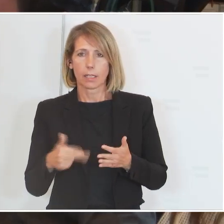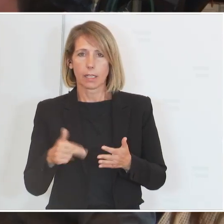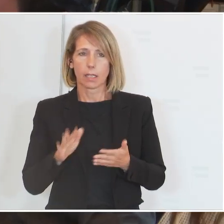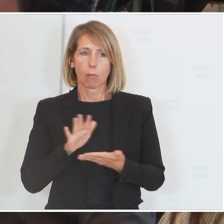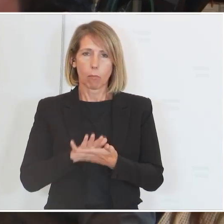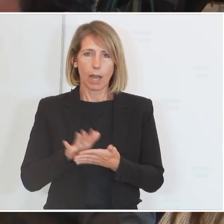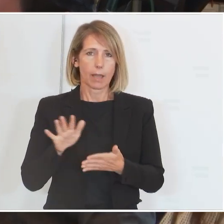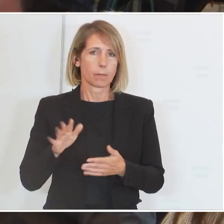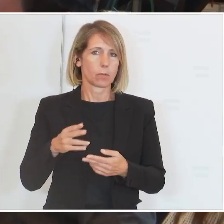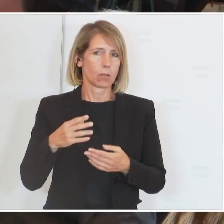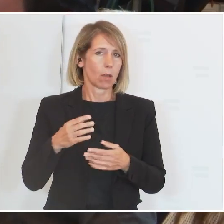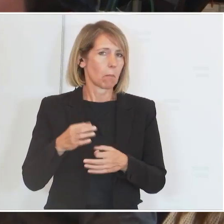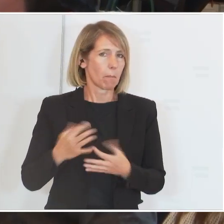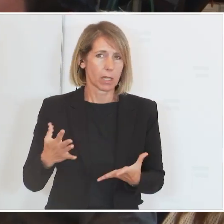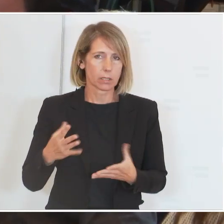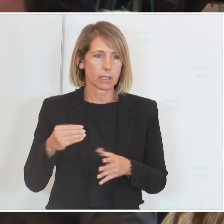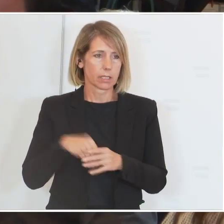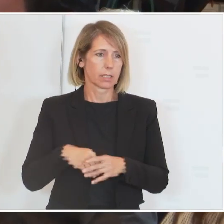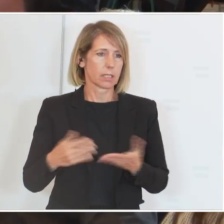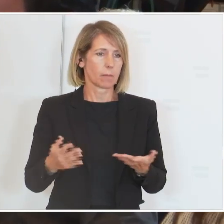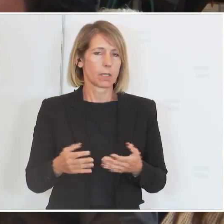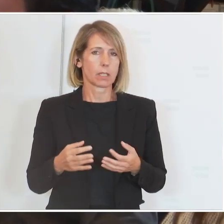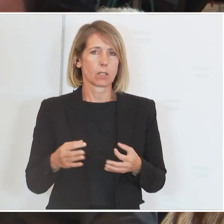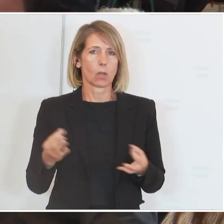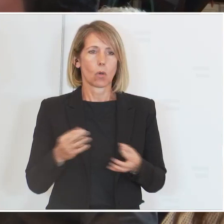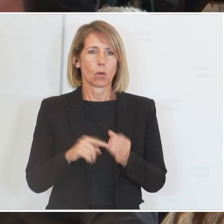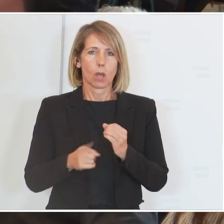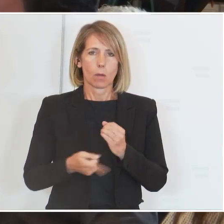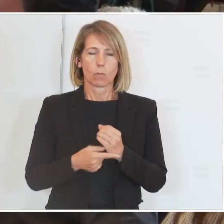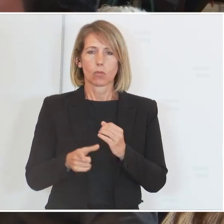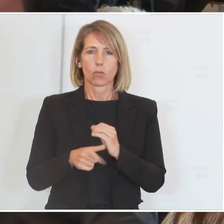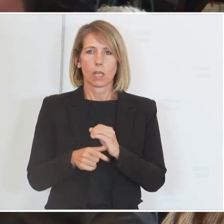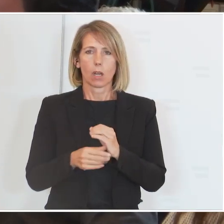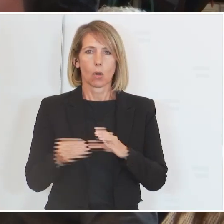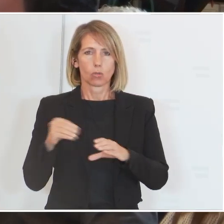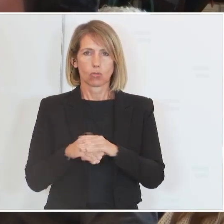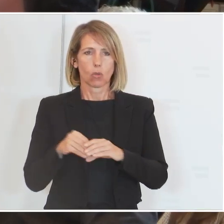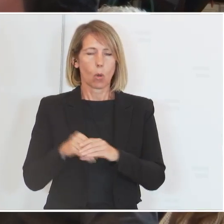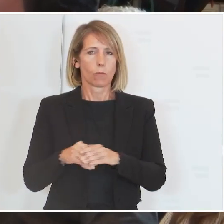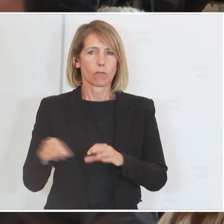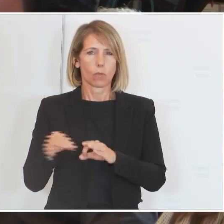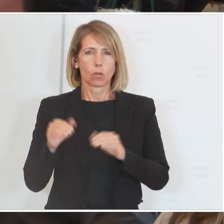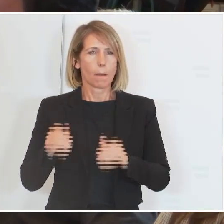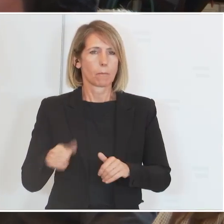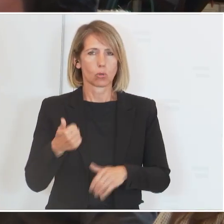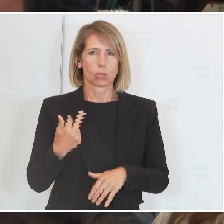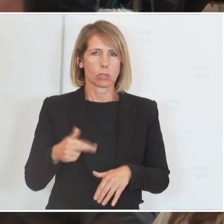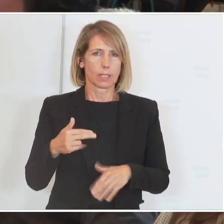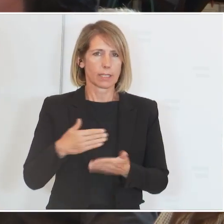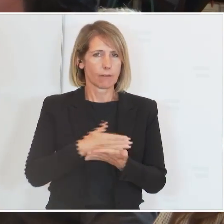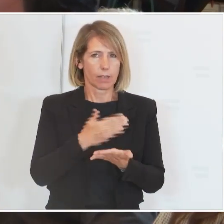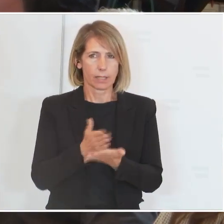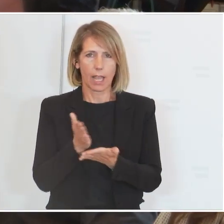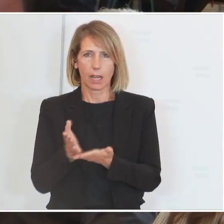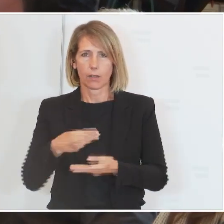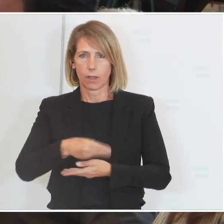politische Entscheidung. Man könnte ja sagen, man muss jetzt ein Budgetloch stopfen. Also wäre das auch möglich oder muss es verteilt werden? Wäre meine eine Frage und die